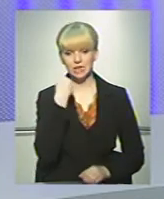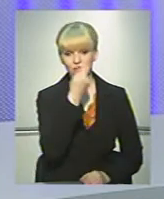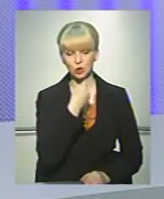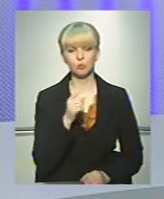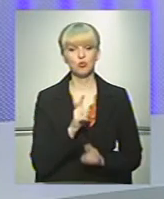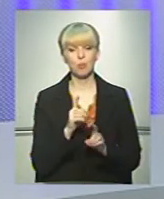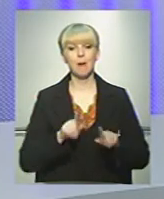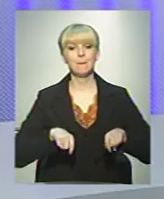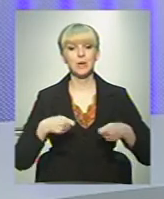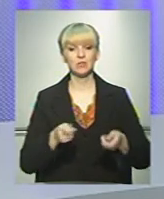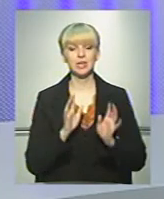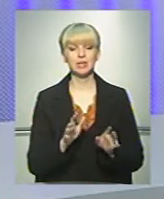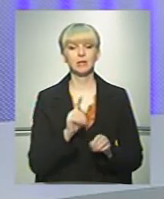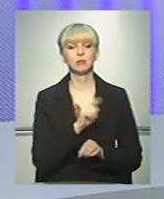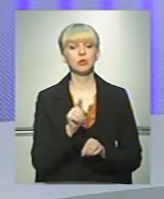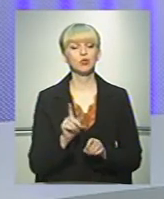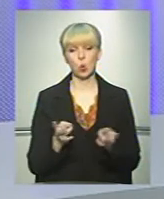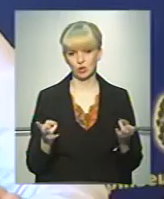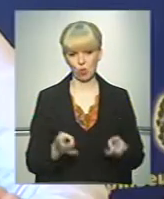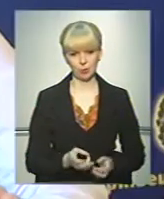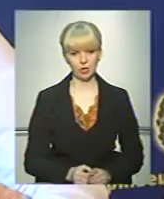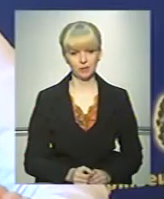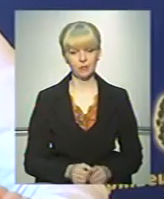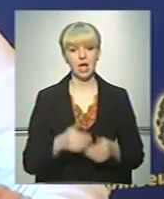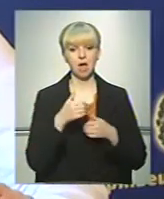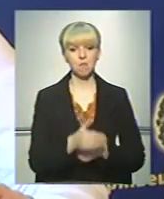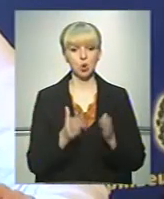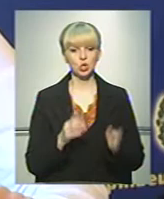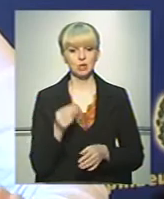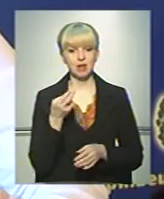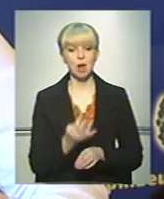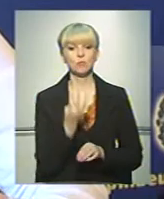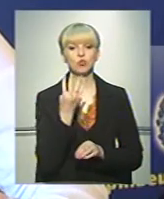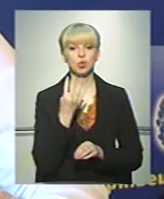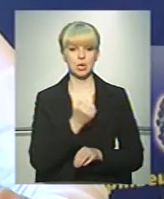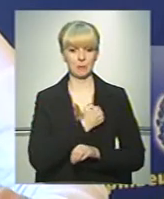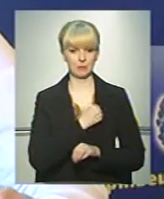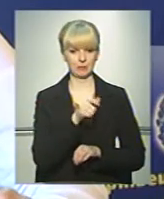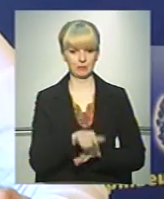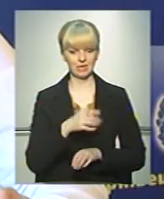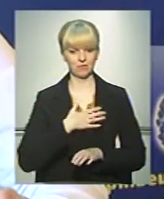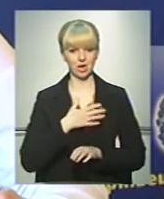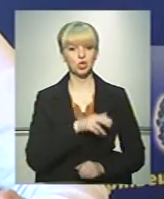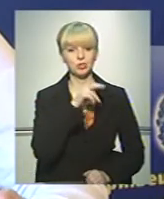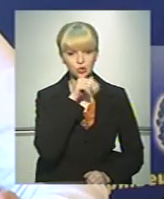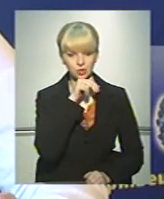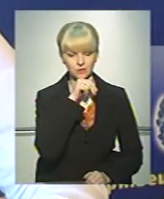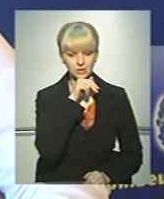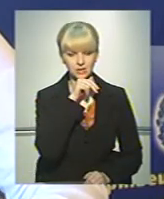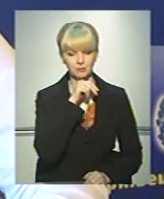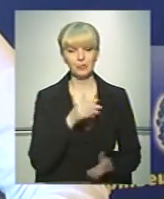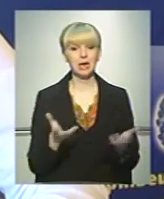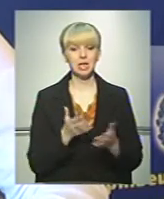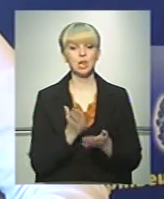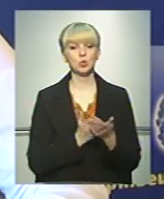аби передавати лише те, що необхідно. Посилочка для 4 бійців наших чернівецьких,